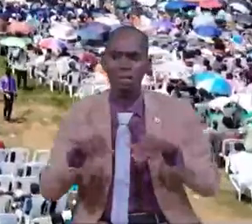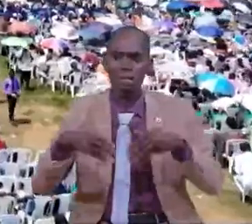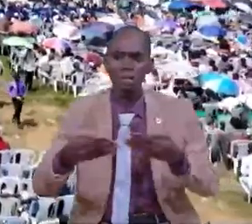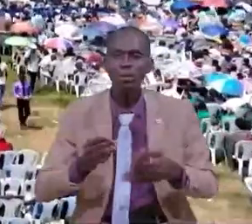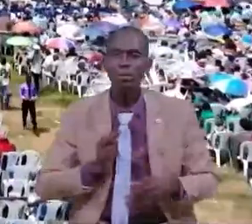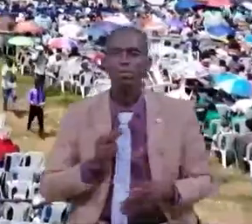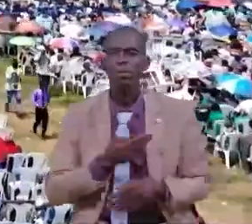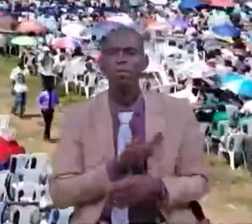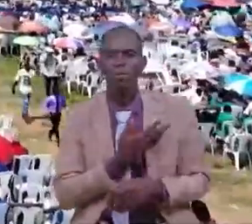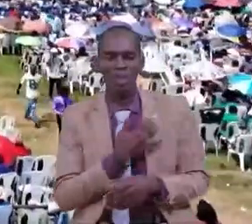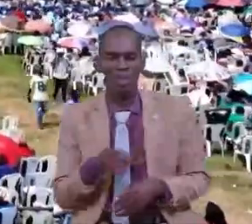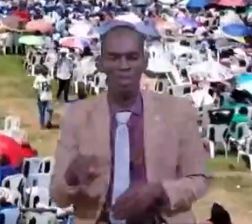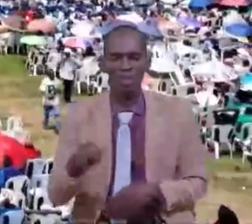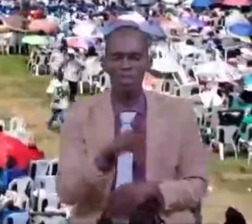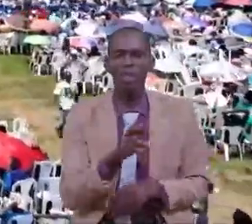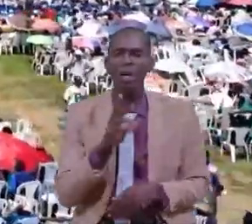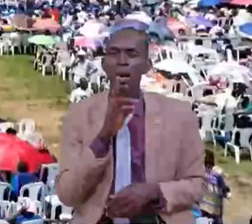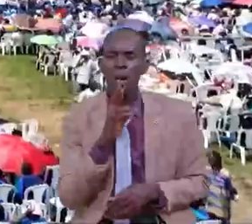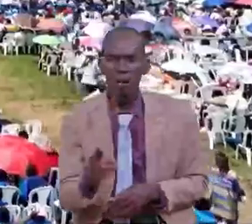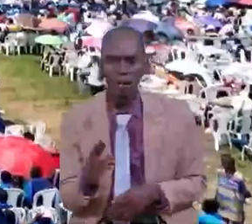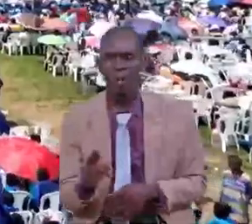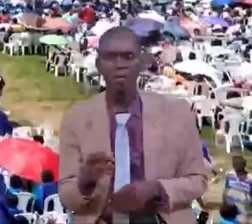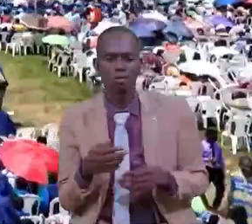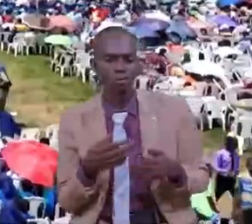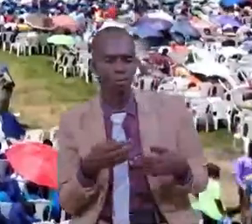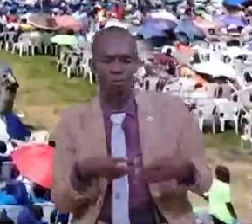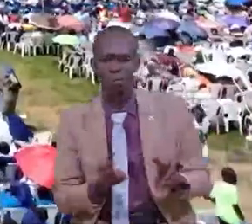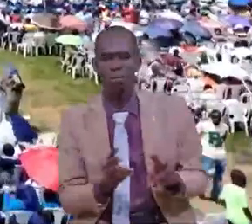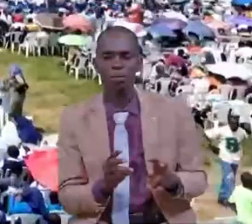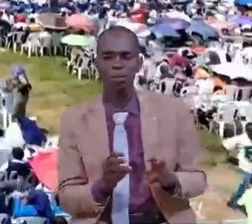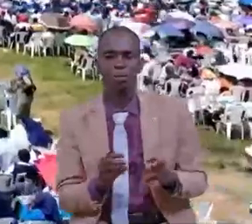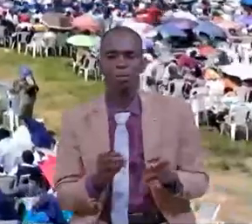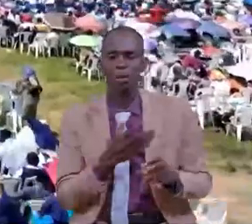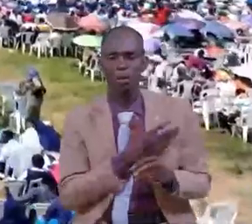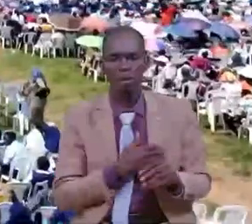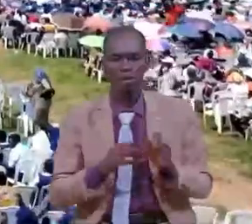que Dieu nous a données. Et ils sont des modèles